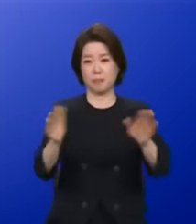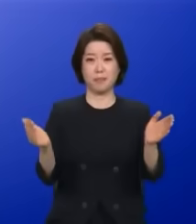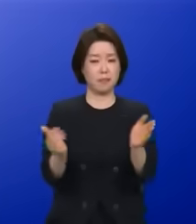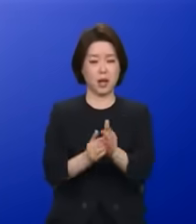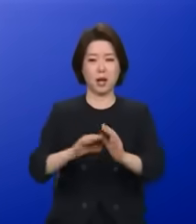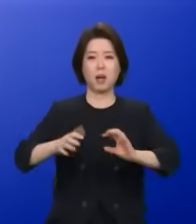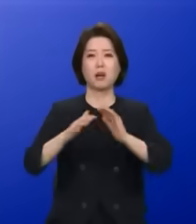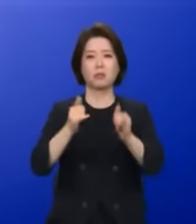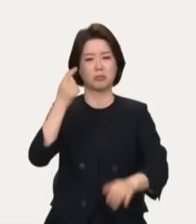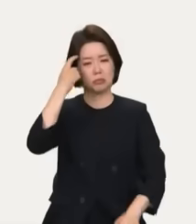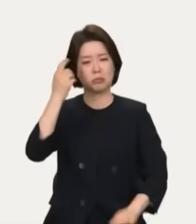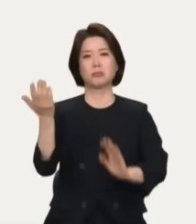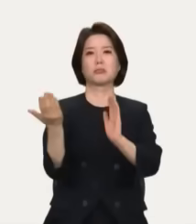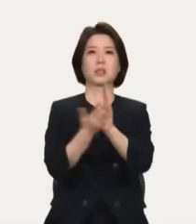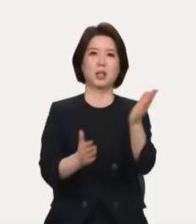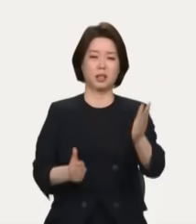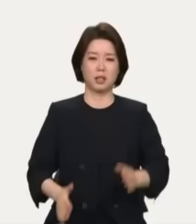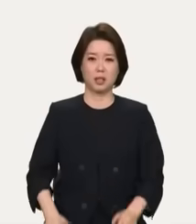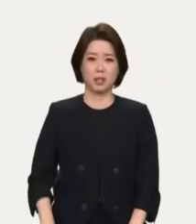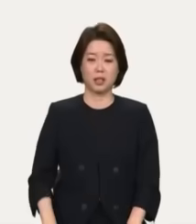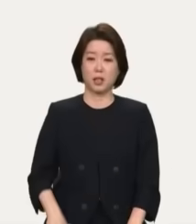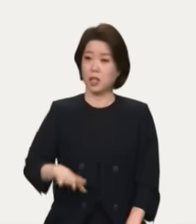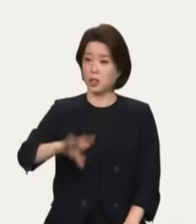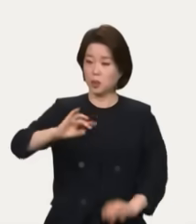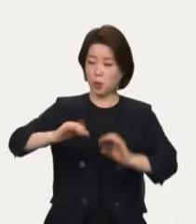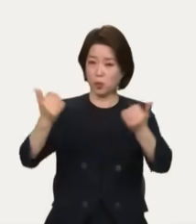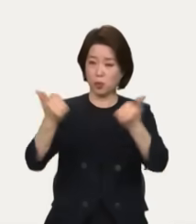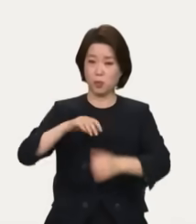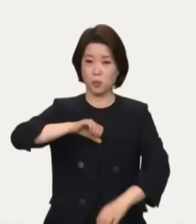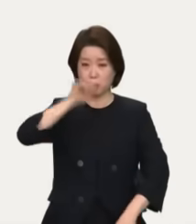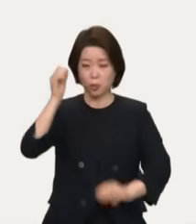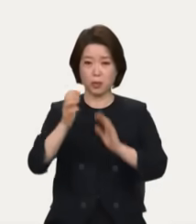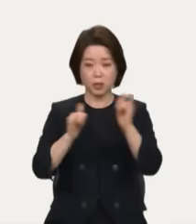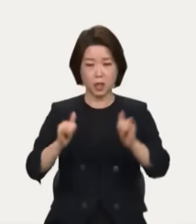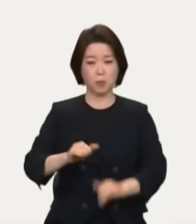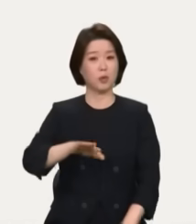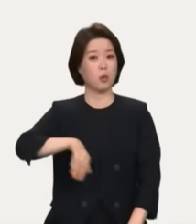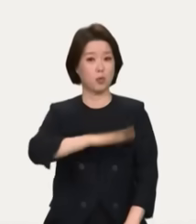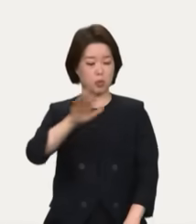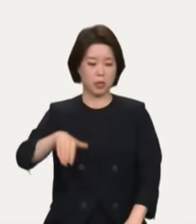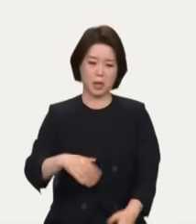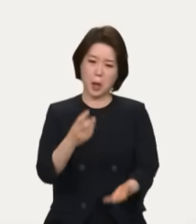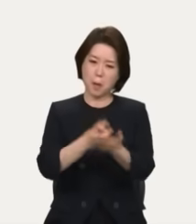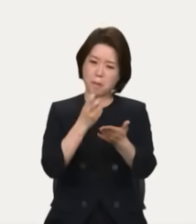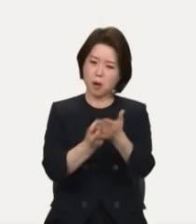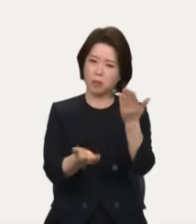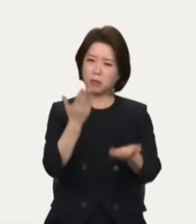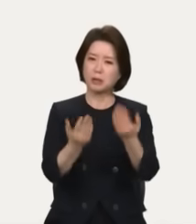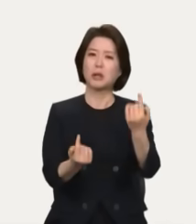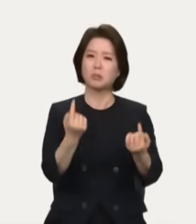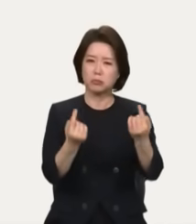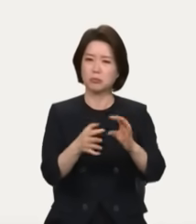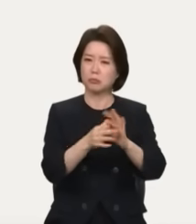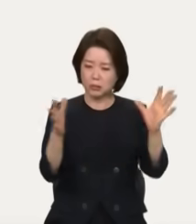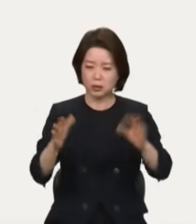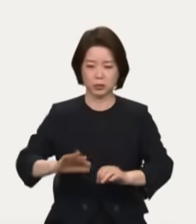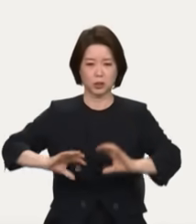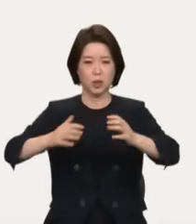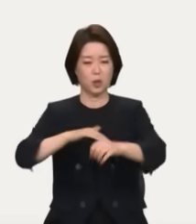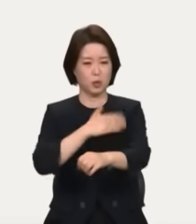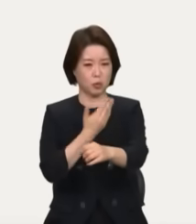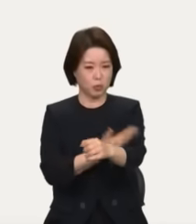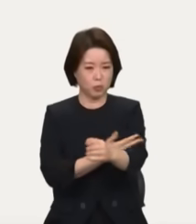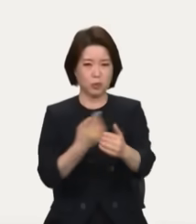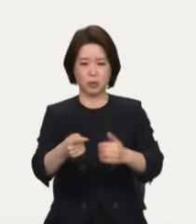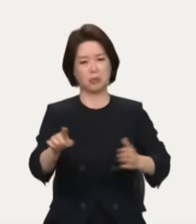맞지 않다는 겁니다. 또 다른 초선 의원도 JTBC에 법리적인 판단을 떠나 국민들이 권익위에 대한 불신이 생긴